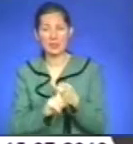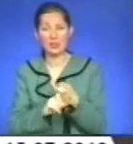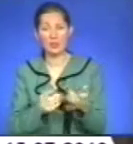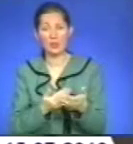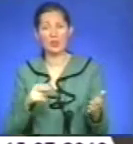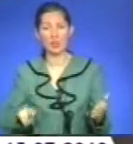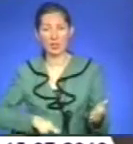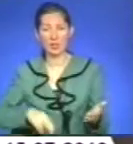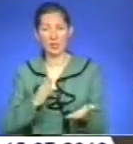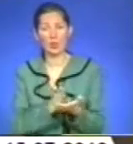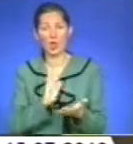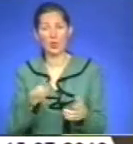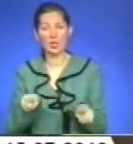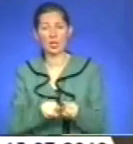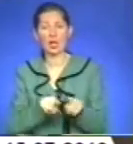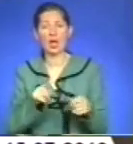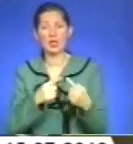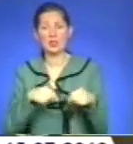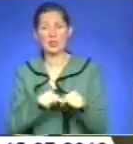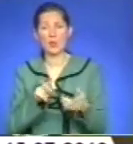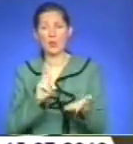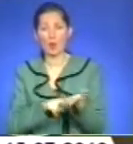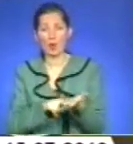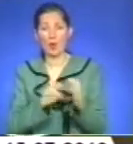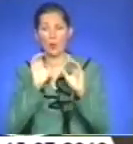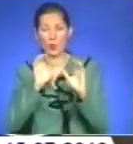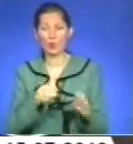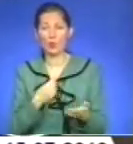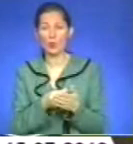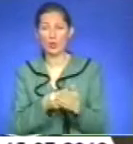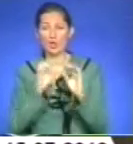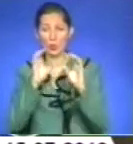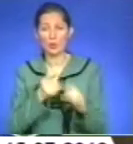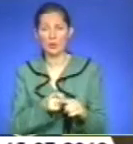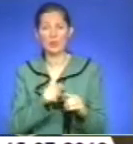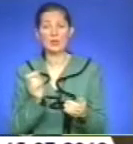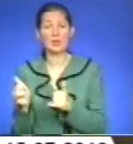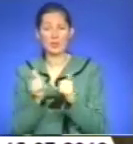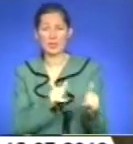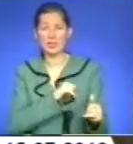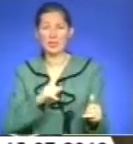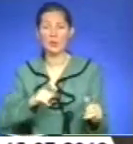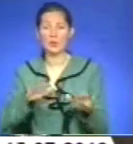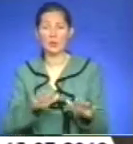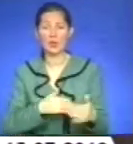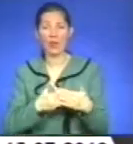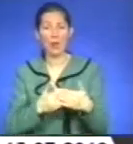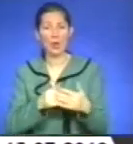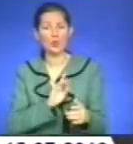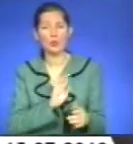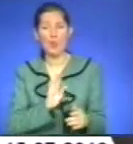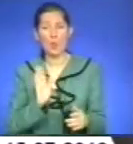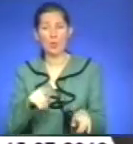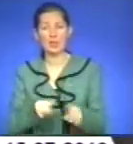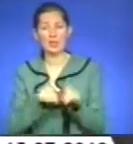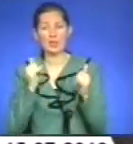і в податковим кодексом, і бюджетним кодексом, які би забезпечували самостійність місцевих громад, щоб вони не були, так як зараз є